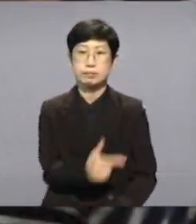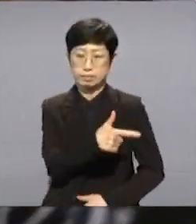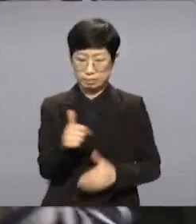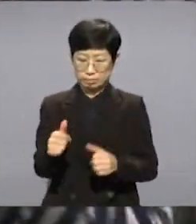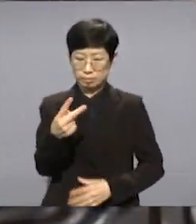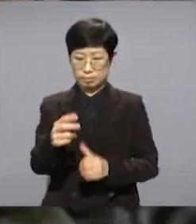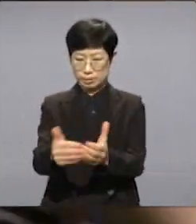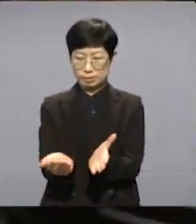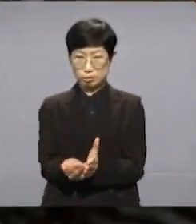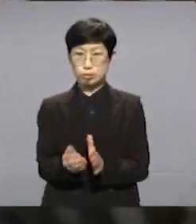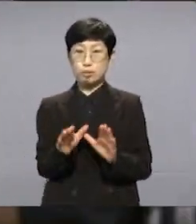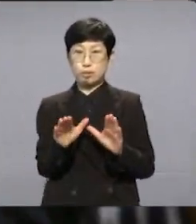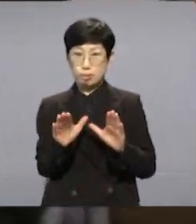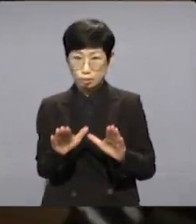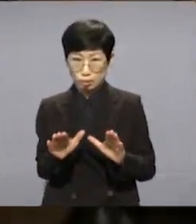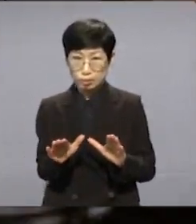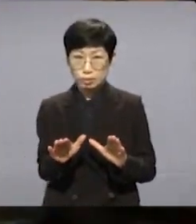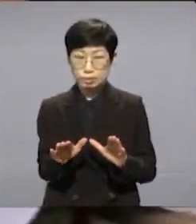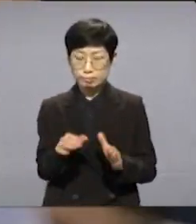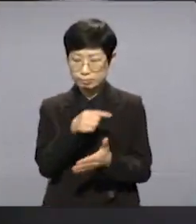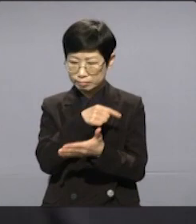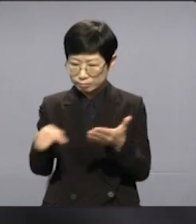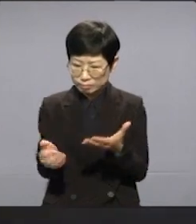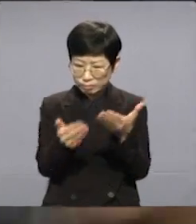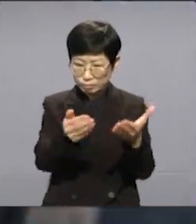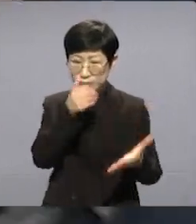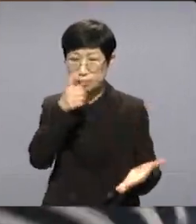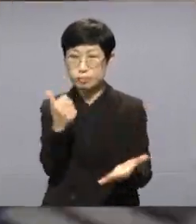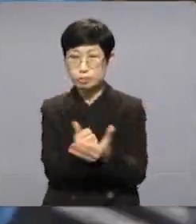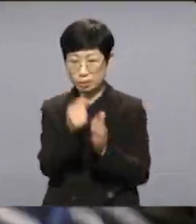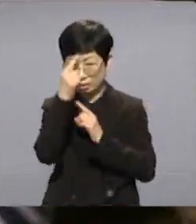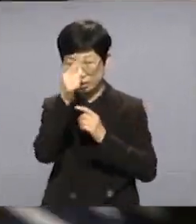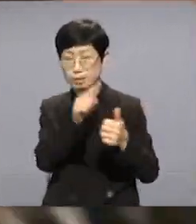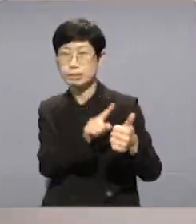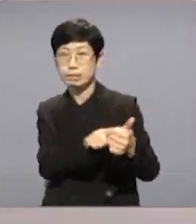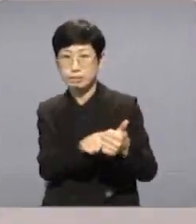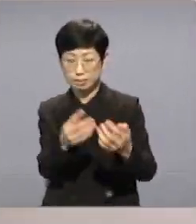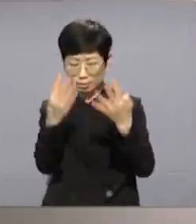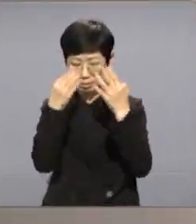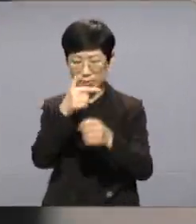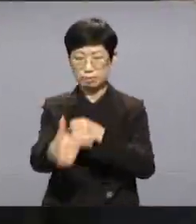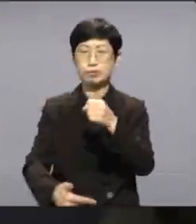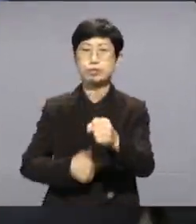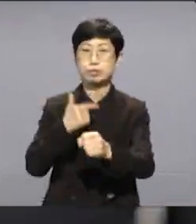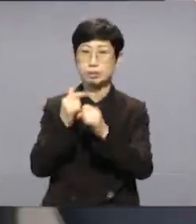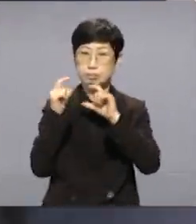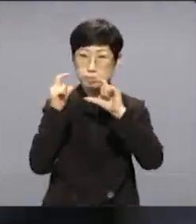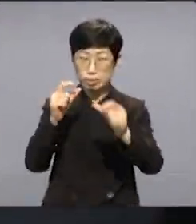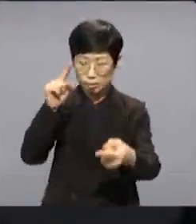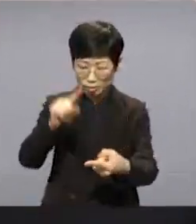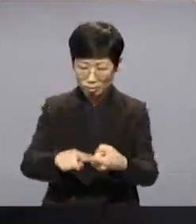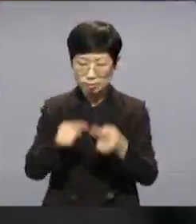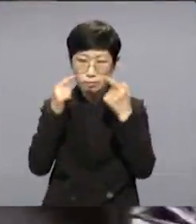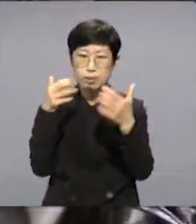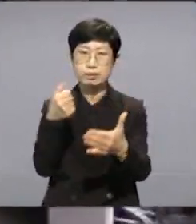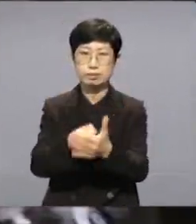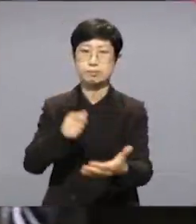대법원 2부는 27일 특경법상 배임 등 혐의로 기소된 이 전 의원에게 징역 6년을 선고한 원심을